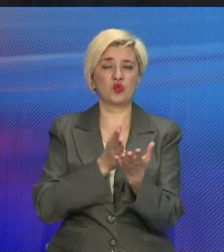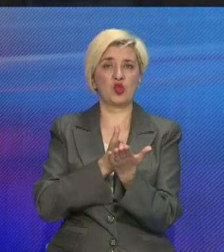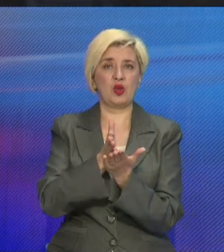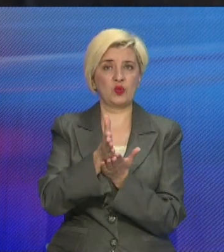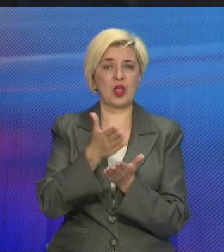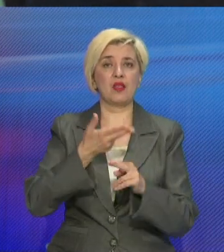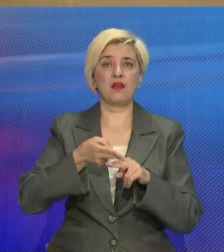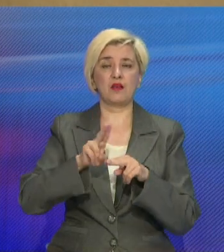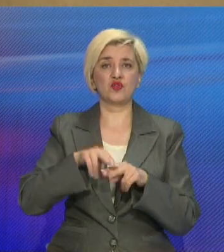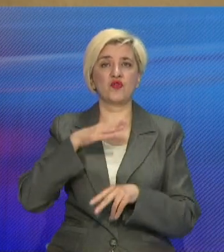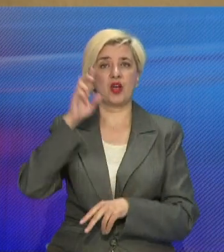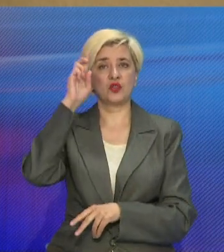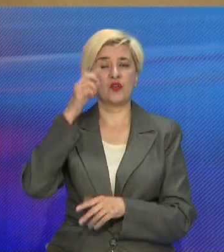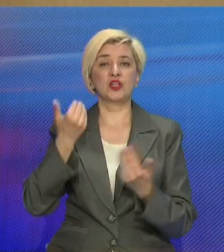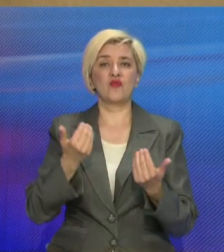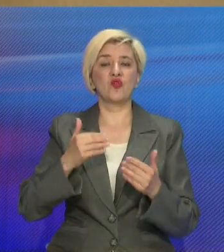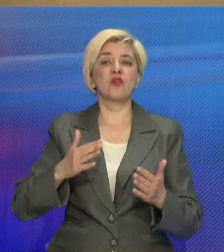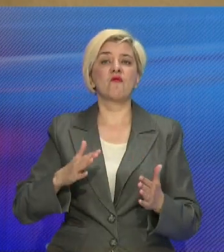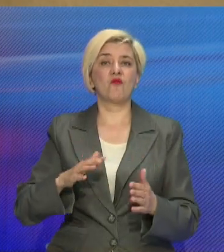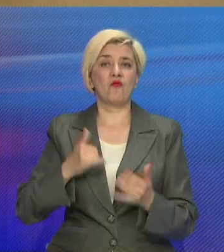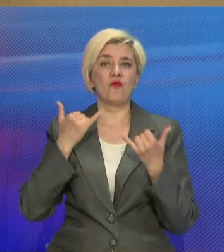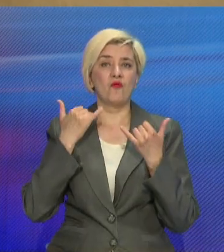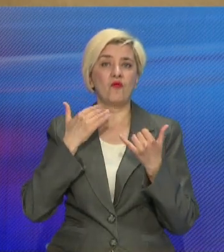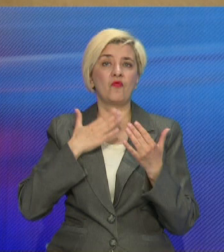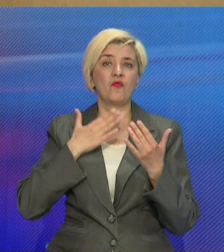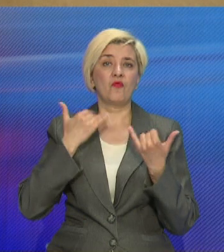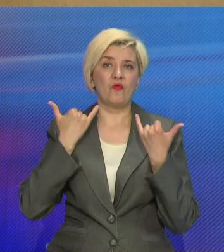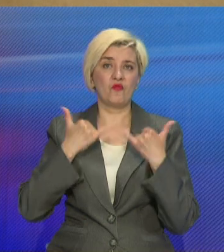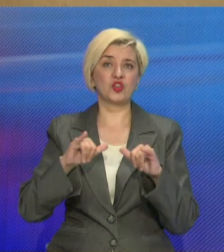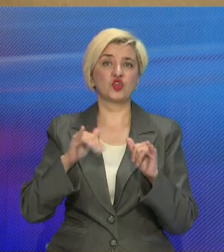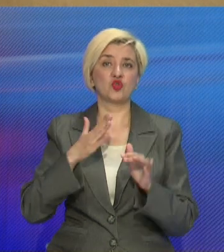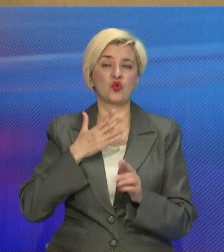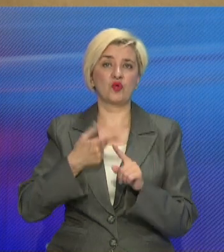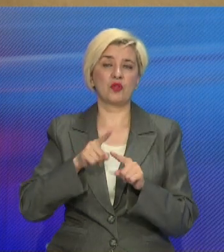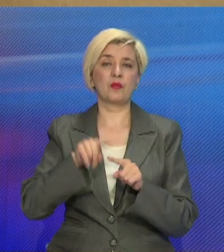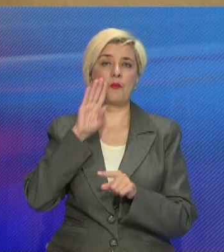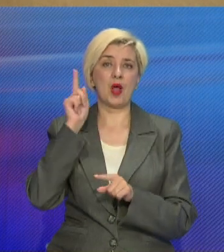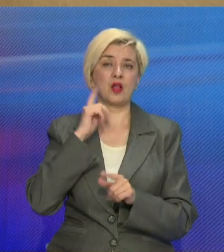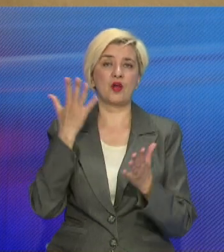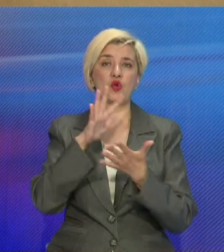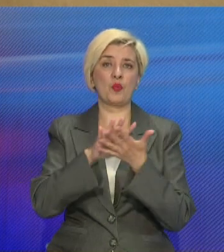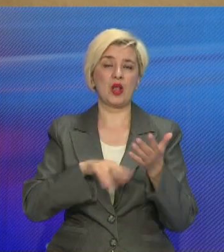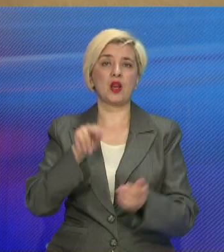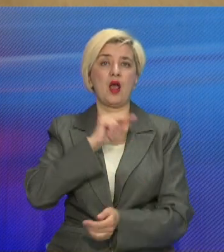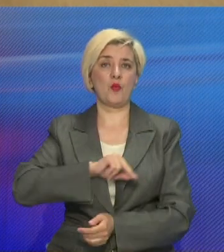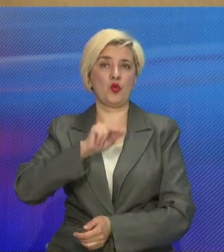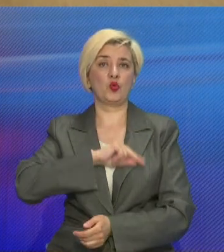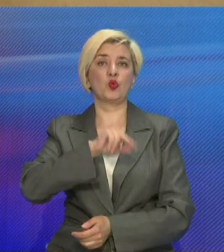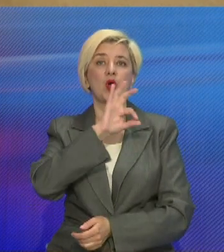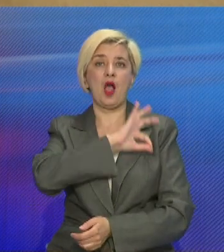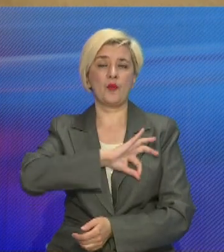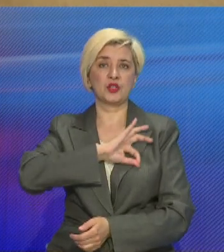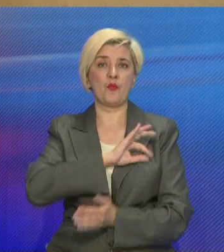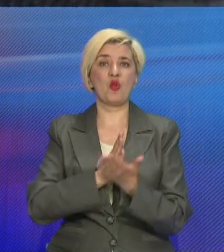государства. Сегодня я восхищен той молодежью, которая продолжает эту работу. Работу комсомола. Ветераны